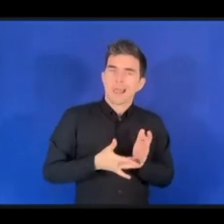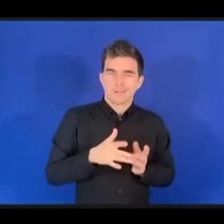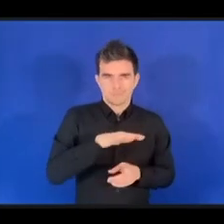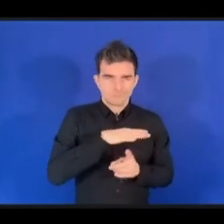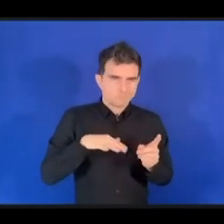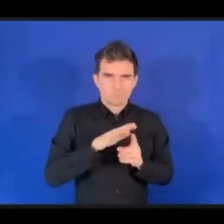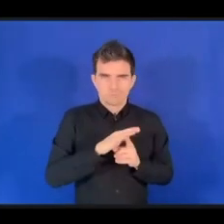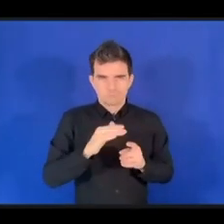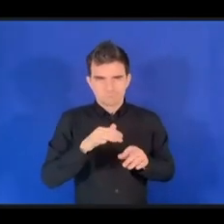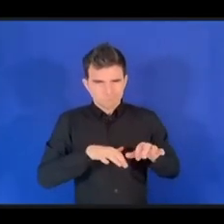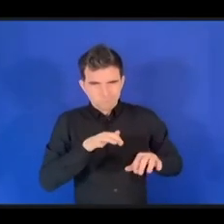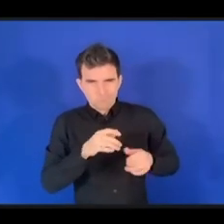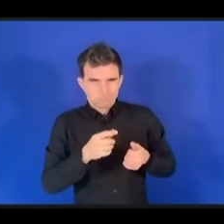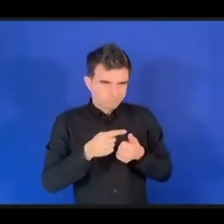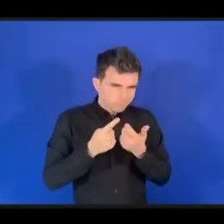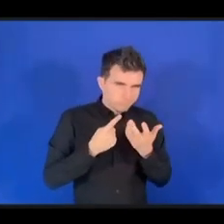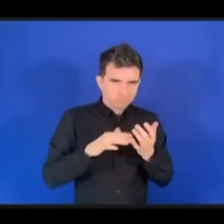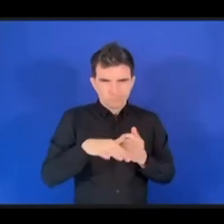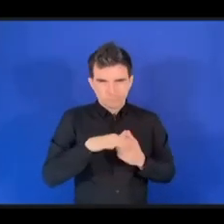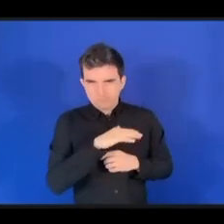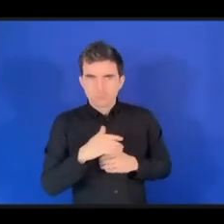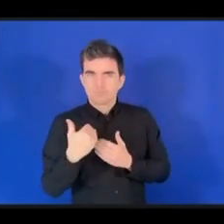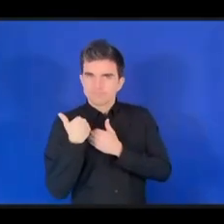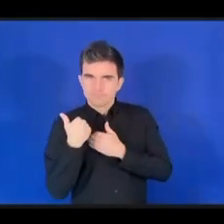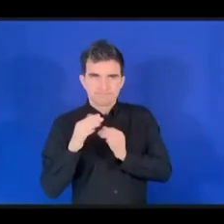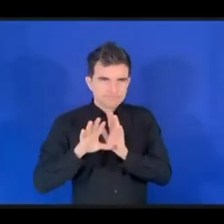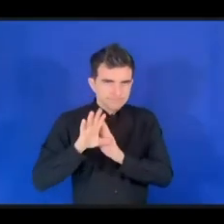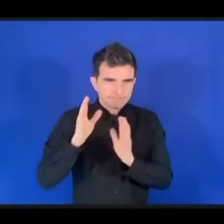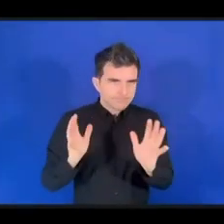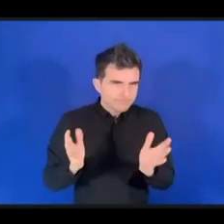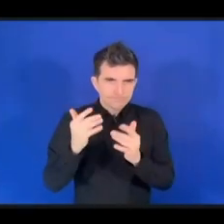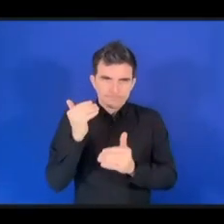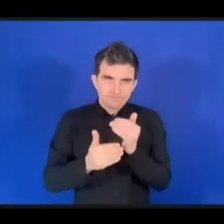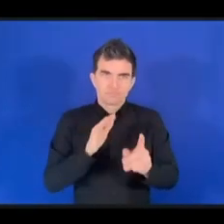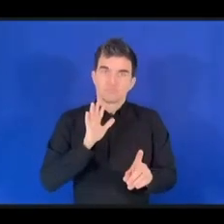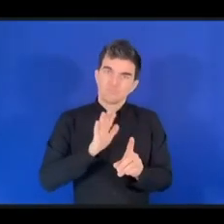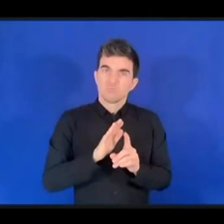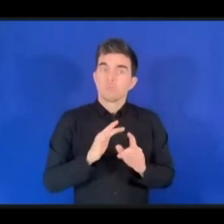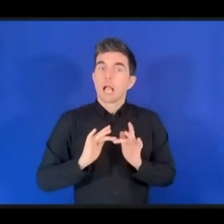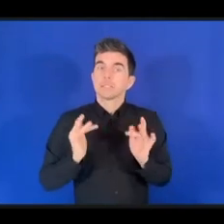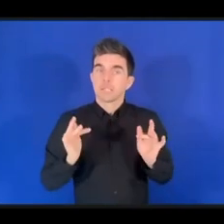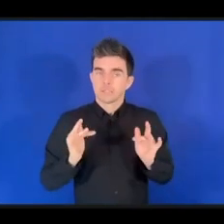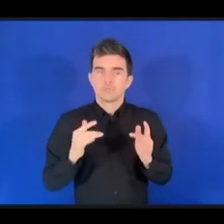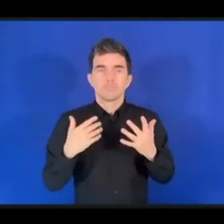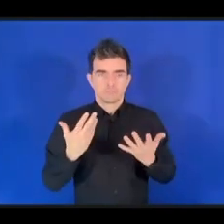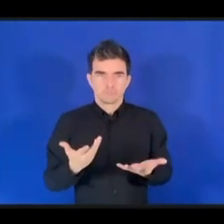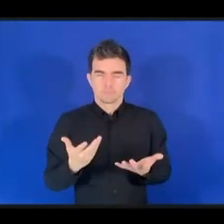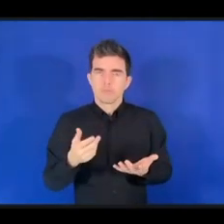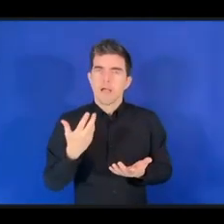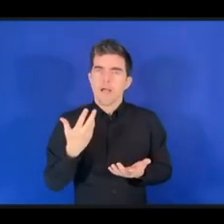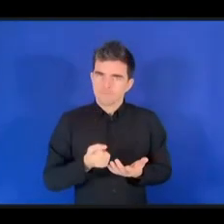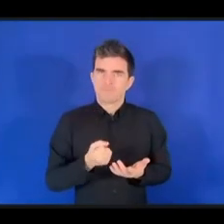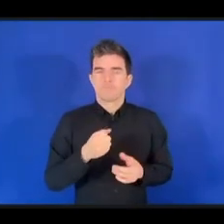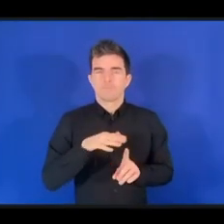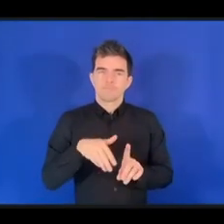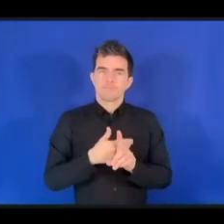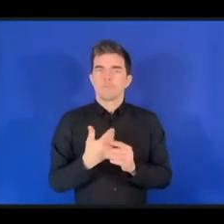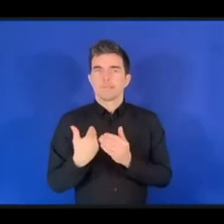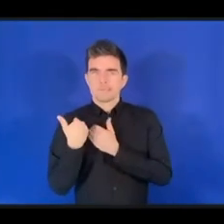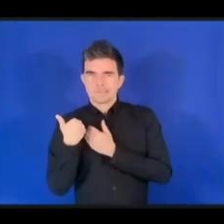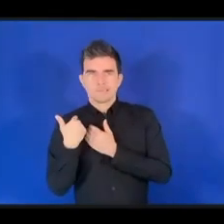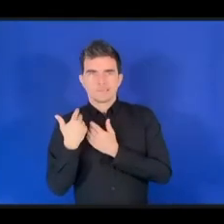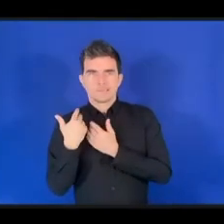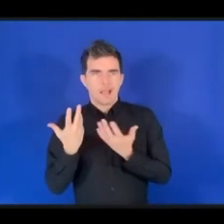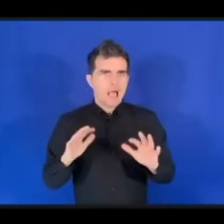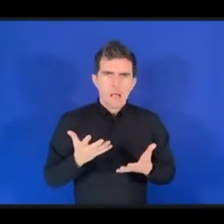interopérable collectivement nous assumons la responsabilité d'assurer une bonne gestion des ressources de développement des protocoles et